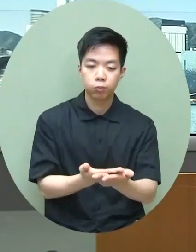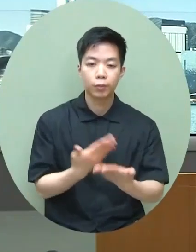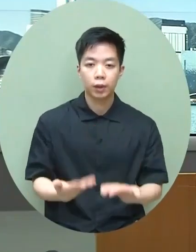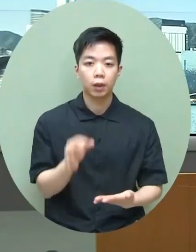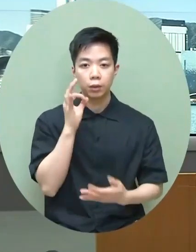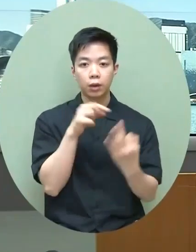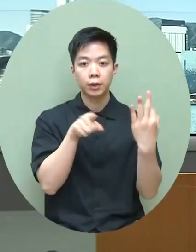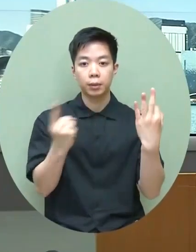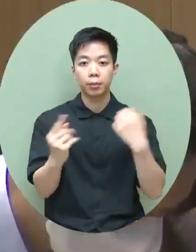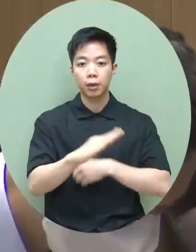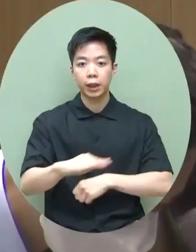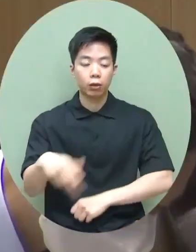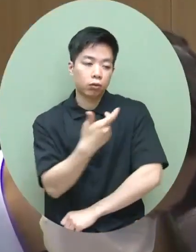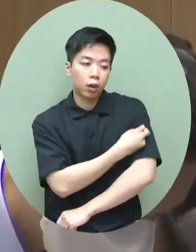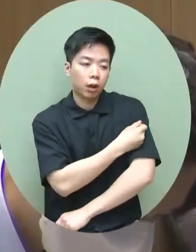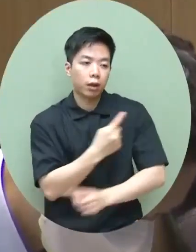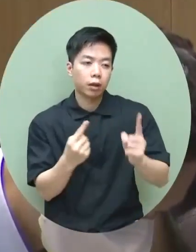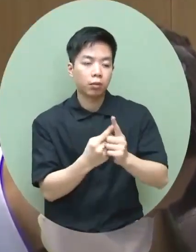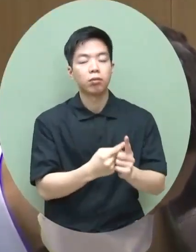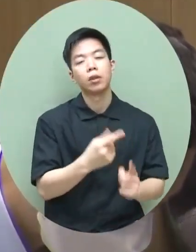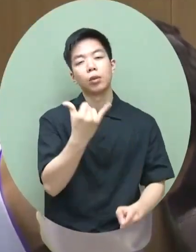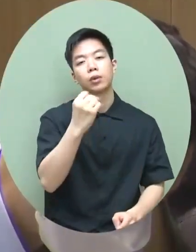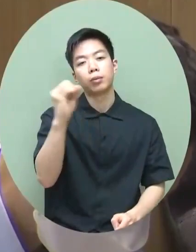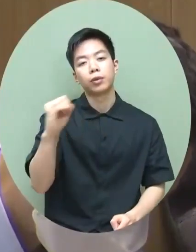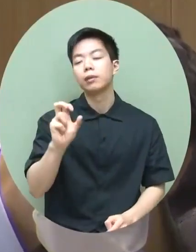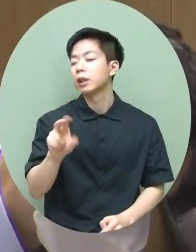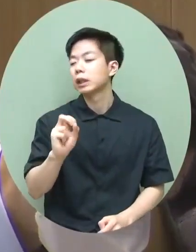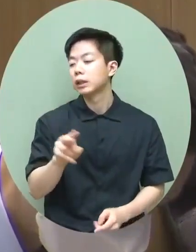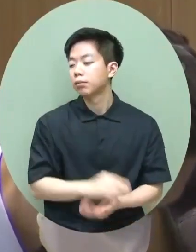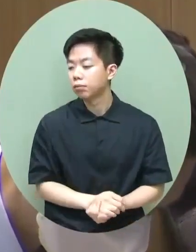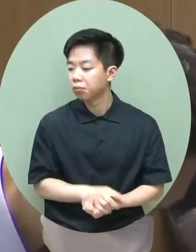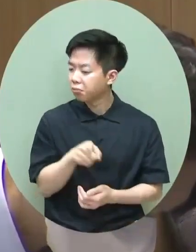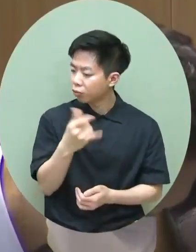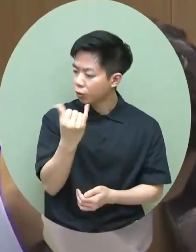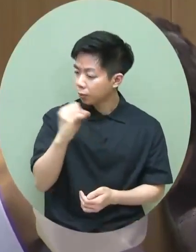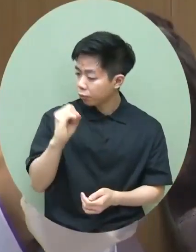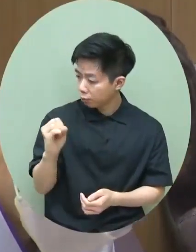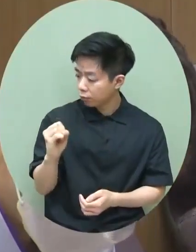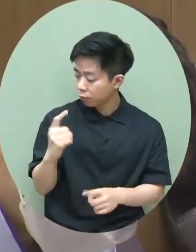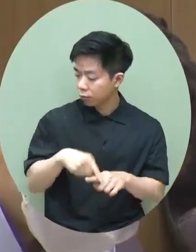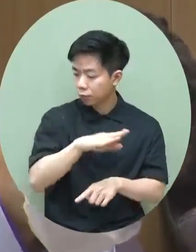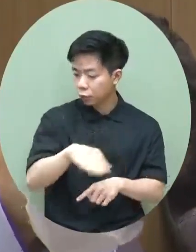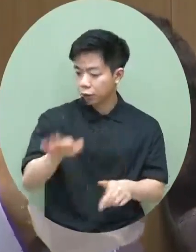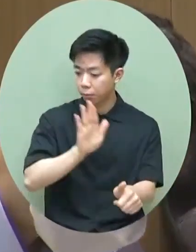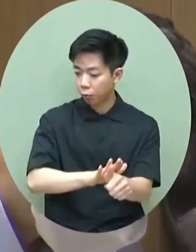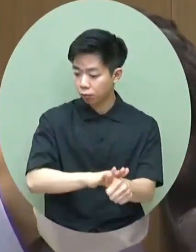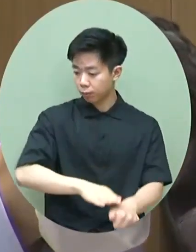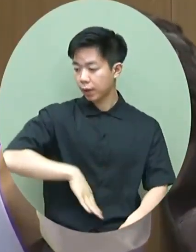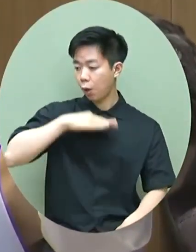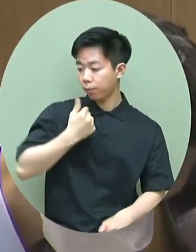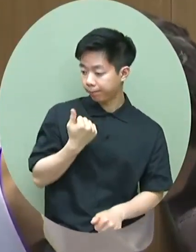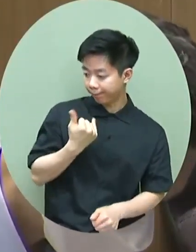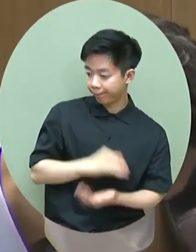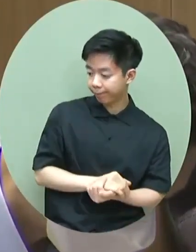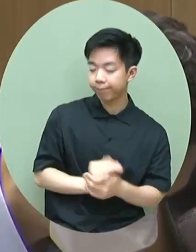右啦。即係 CHV 認為呢個比例嘅接種率對學童嘅保護足唔足夠咧？咁另外就有專家就認為現時疫苗通行證